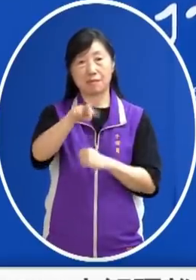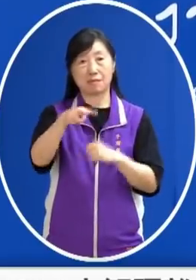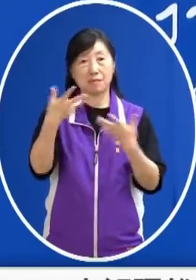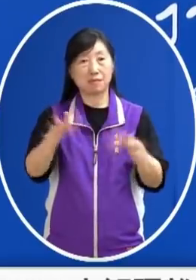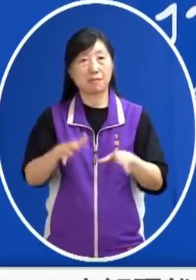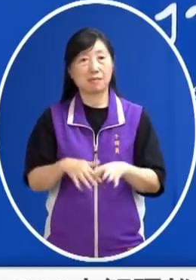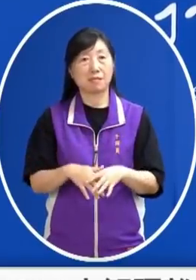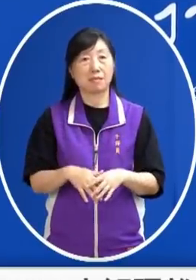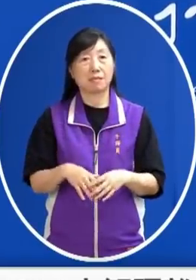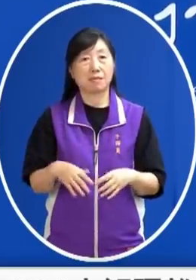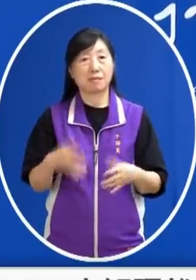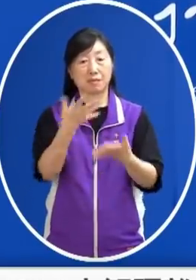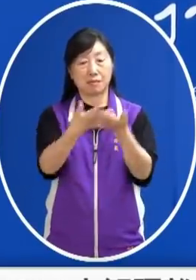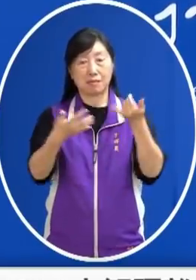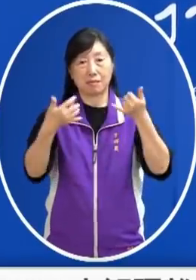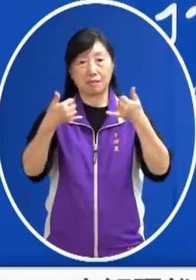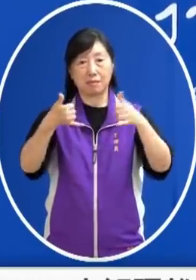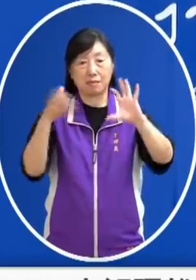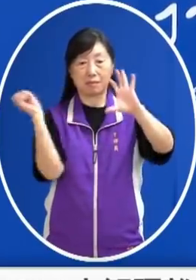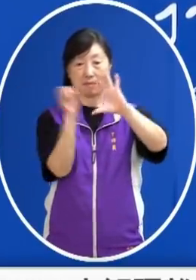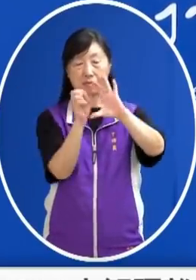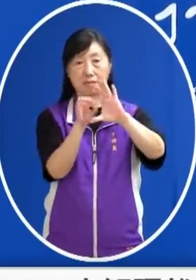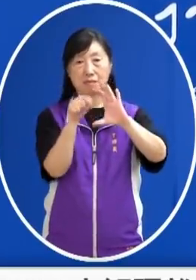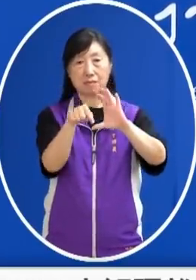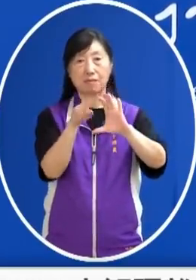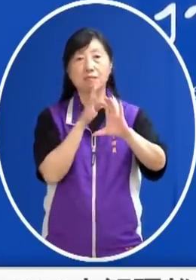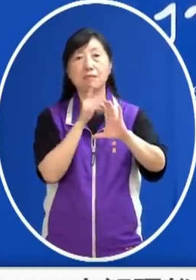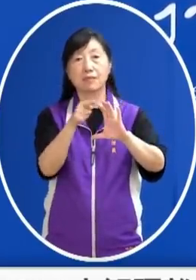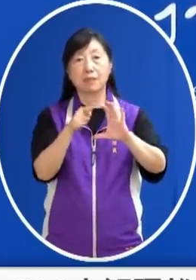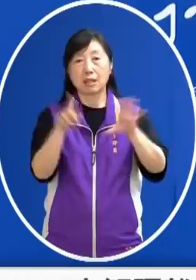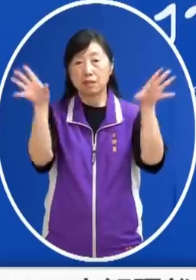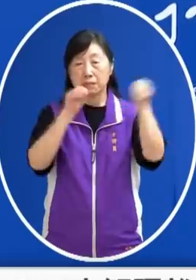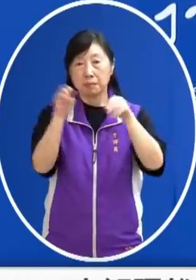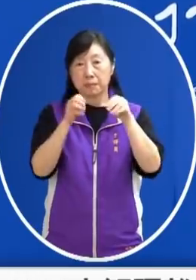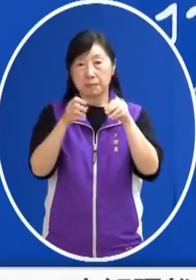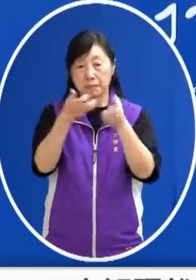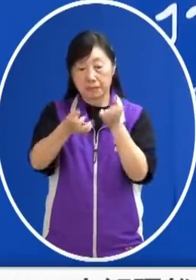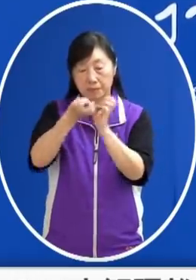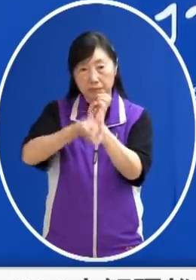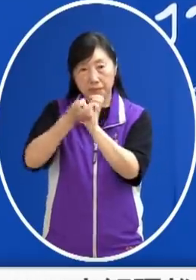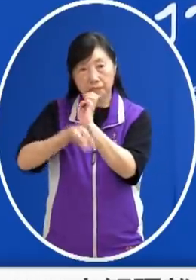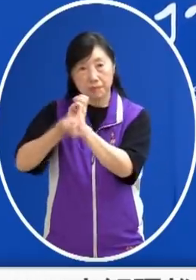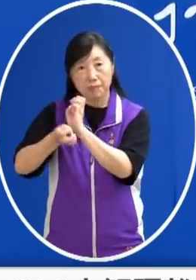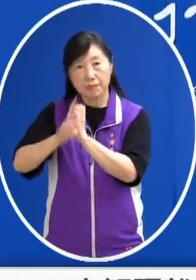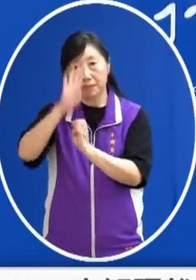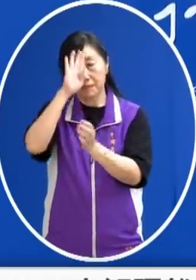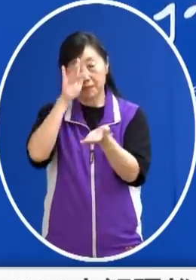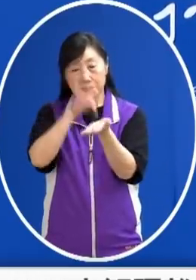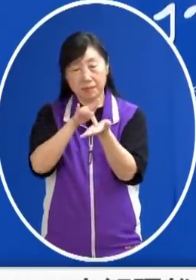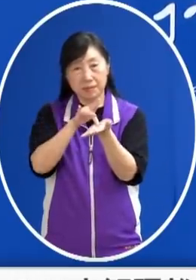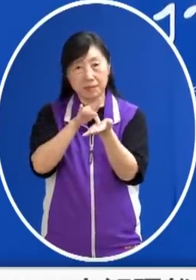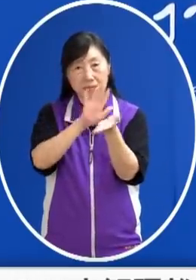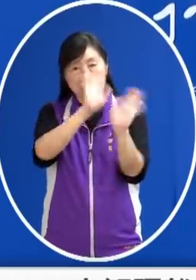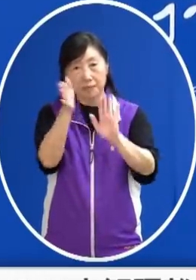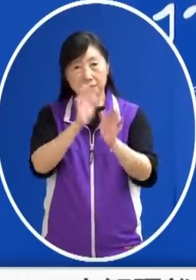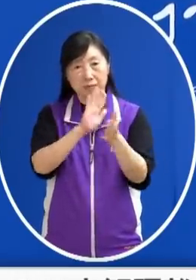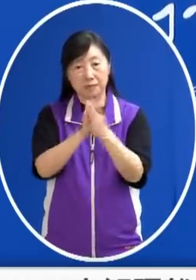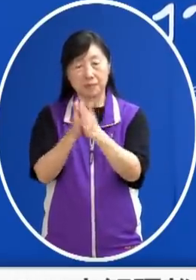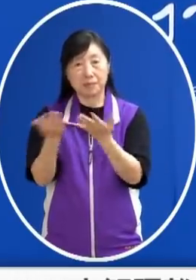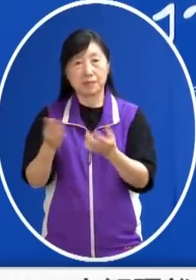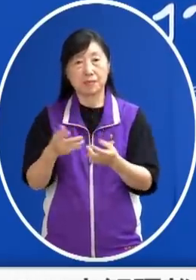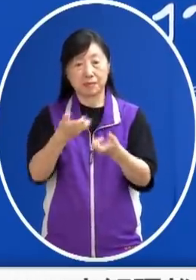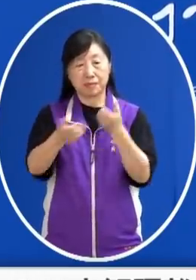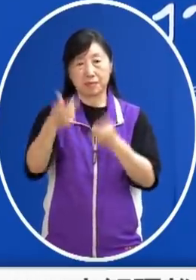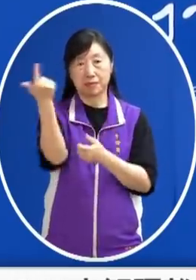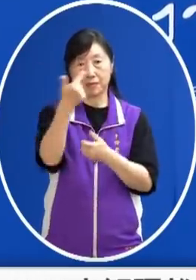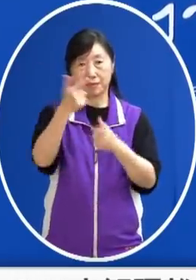网站上公开的网站上有基因序列分析的这些病毒做了一些分析嘛，分成六